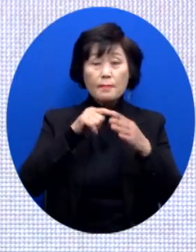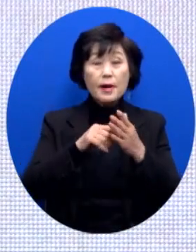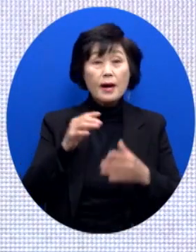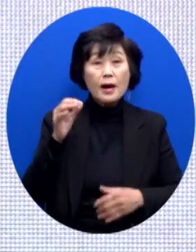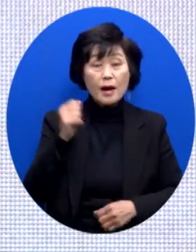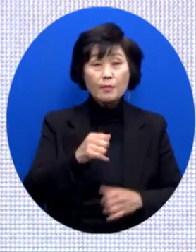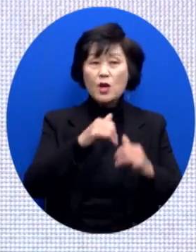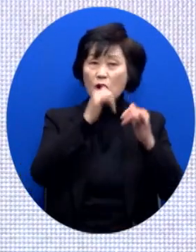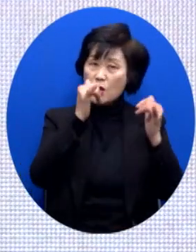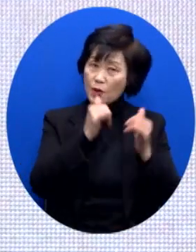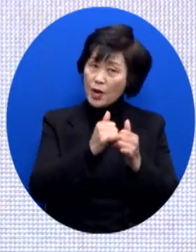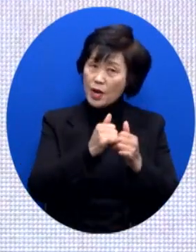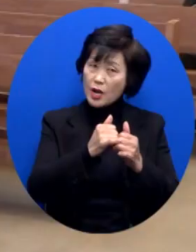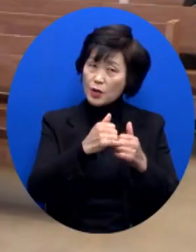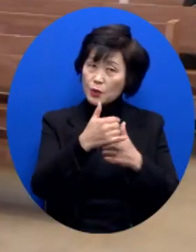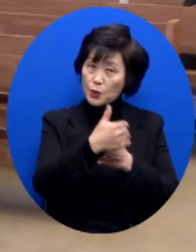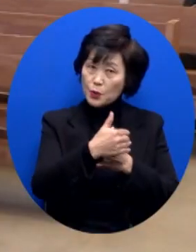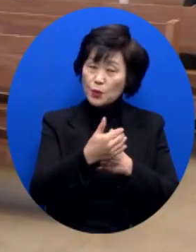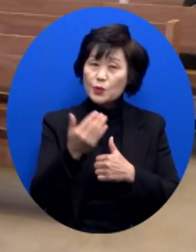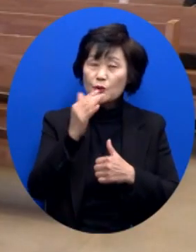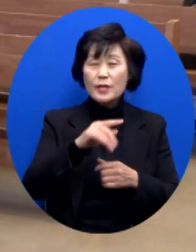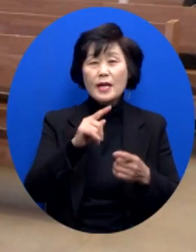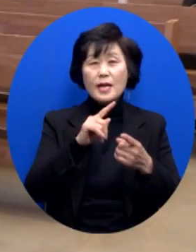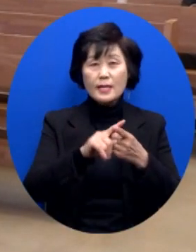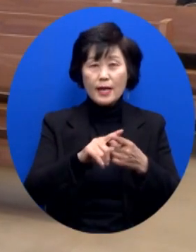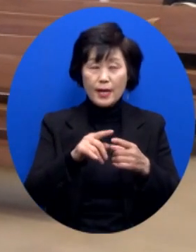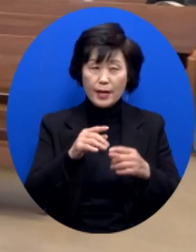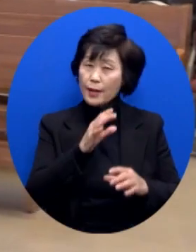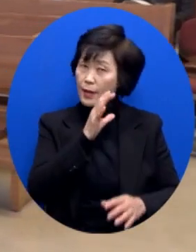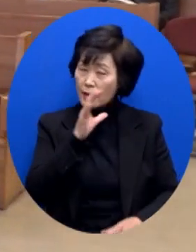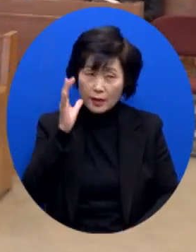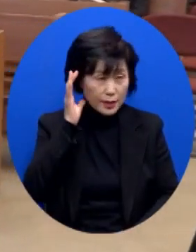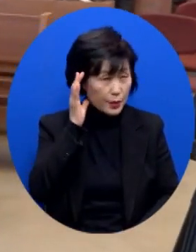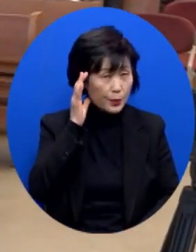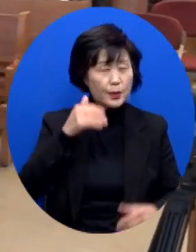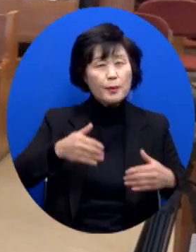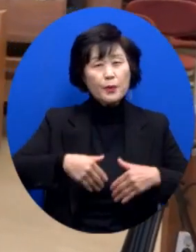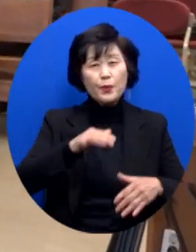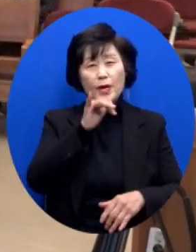요청에 귀 기울이며 사회 02 에 힘써야 한다고 덧붙였습니다